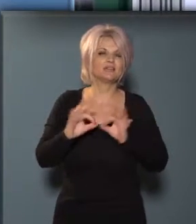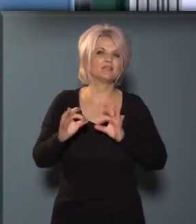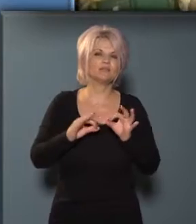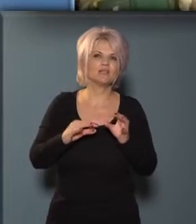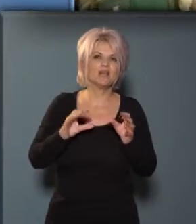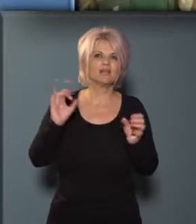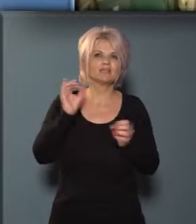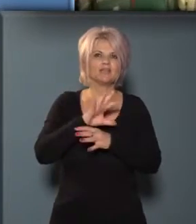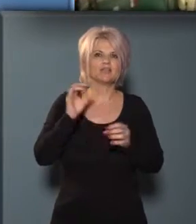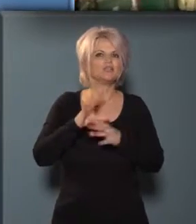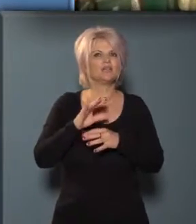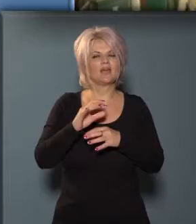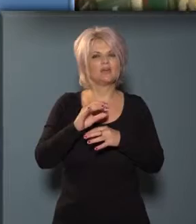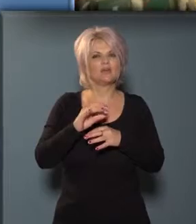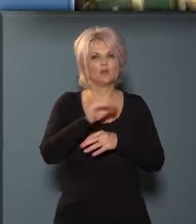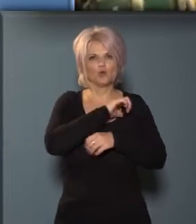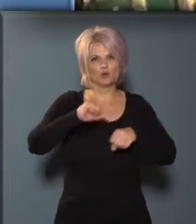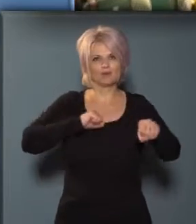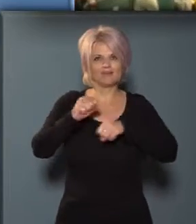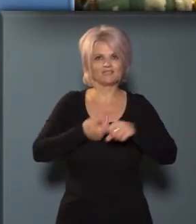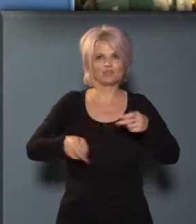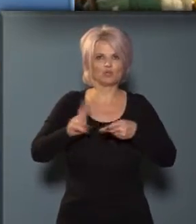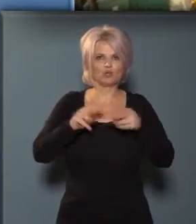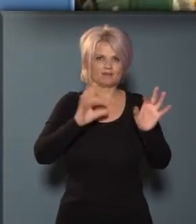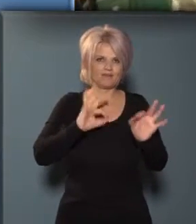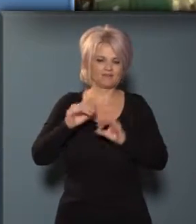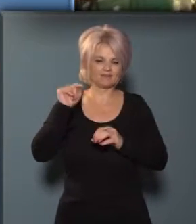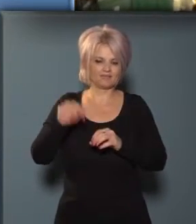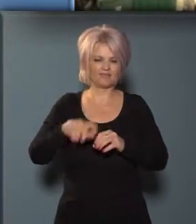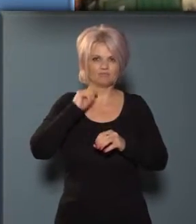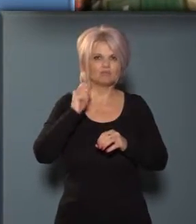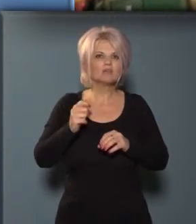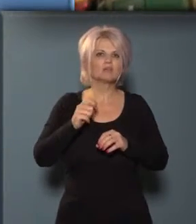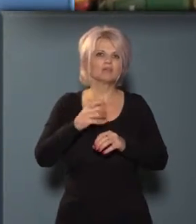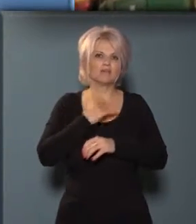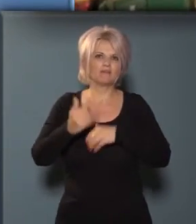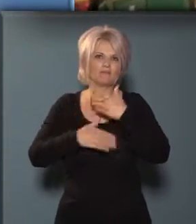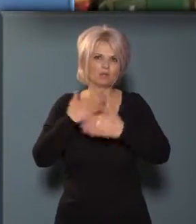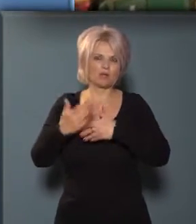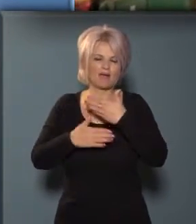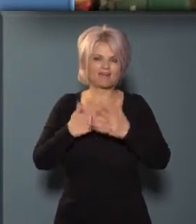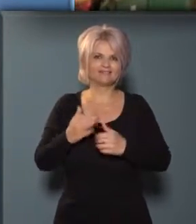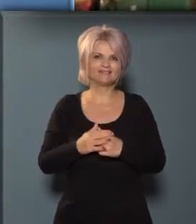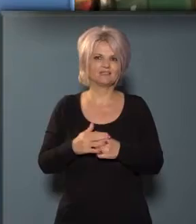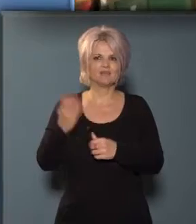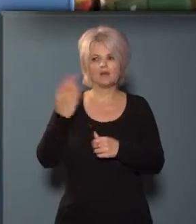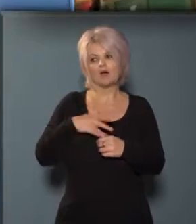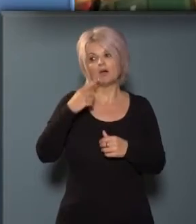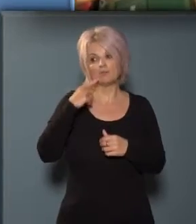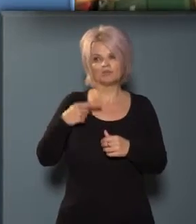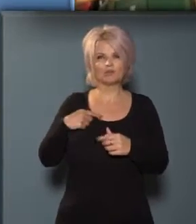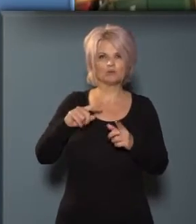Szerencsére ugye az önkormányzatnak több rendezvénye is itt valósul meg az évek folyamán. Ha azt mondhatom,